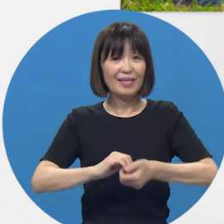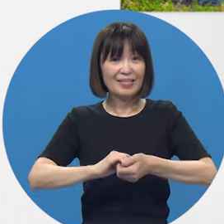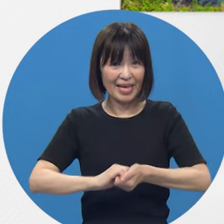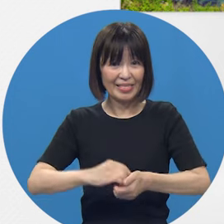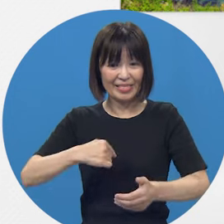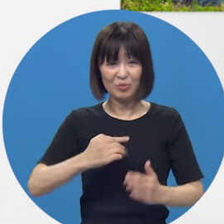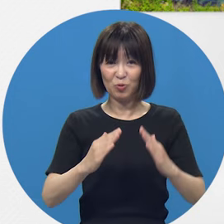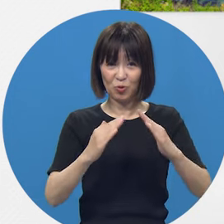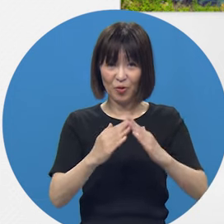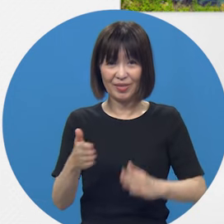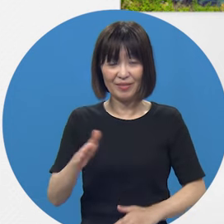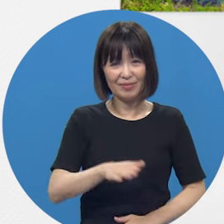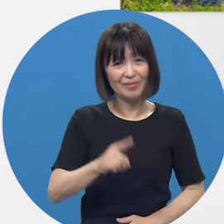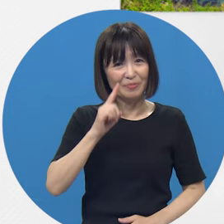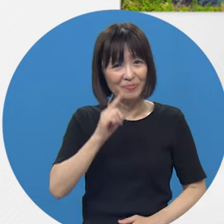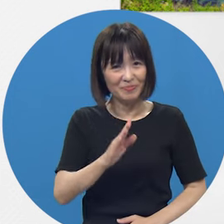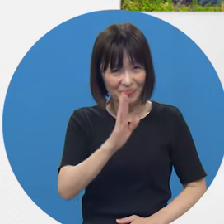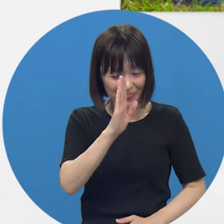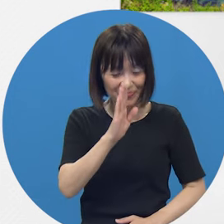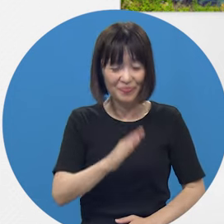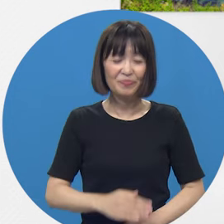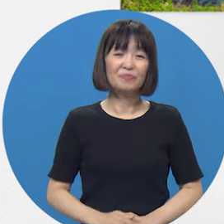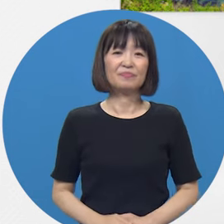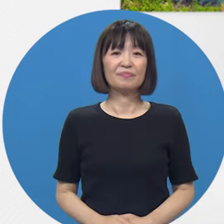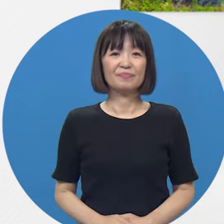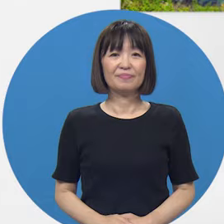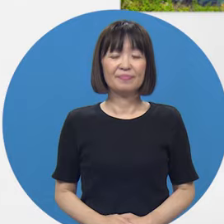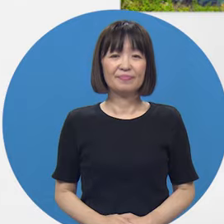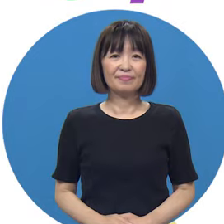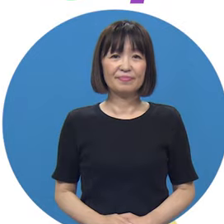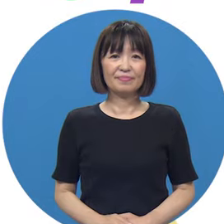宅での設置を検討してみてください。